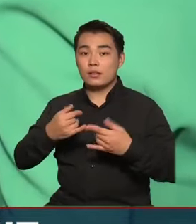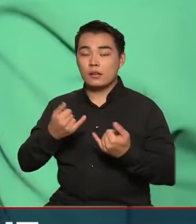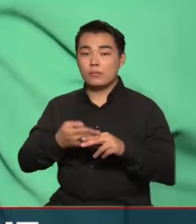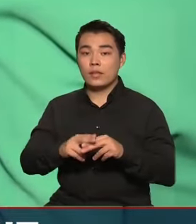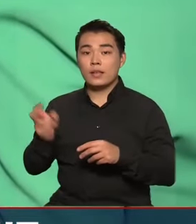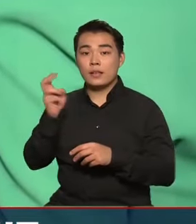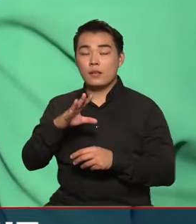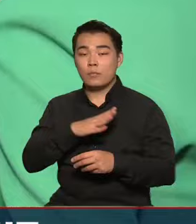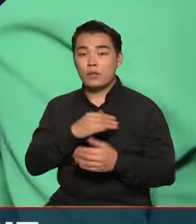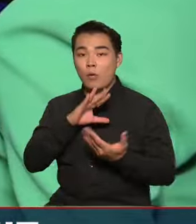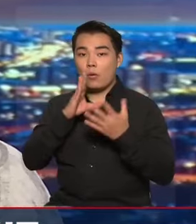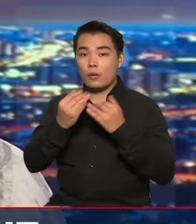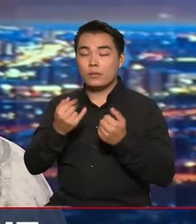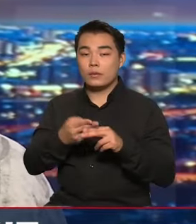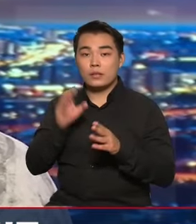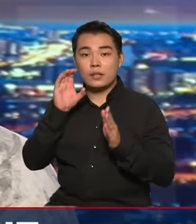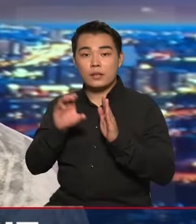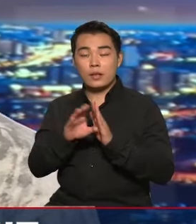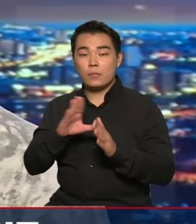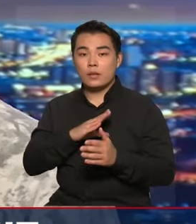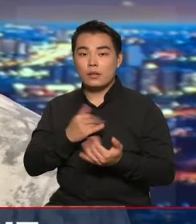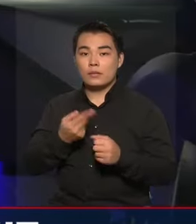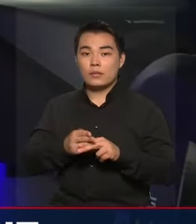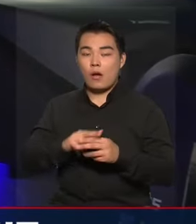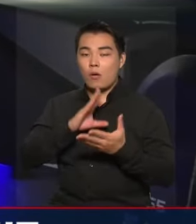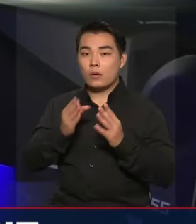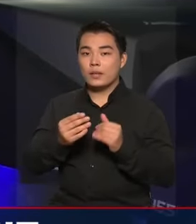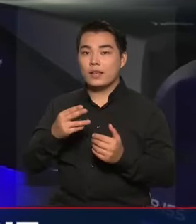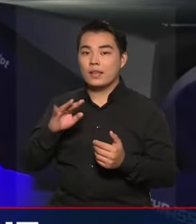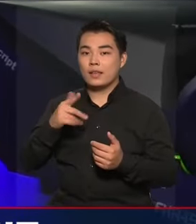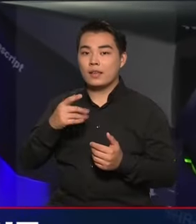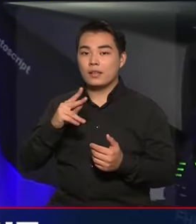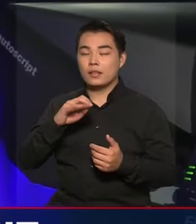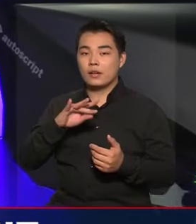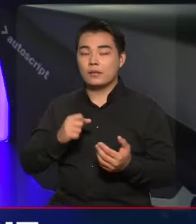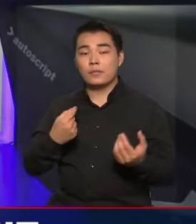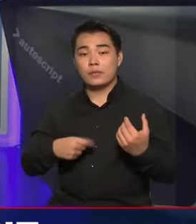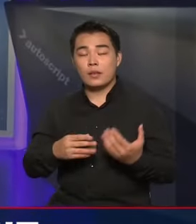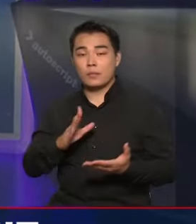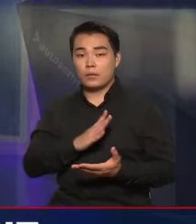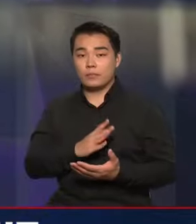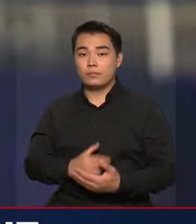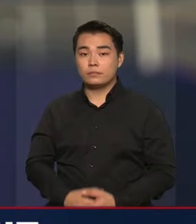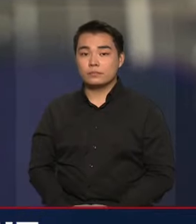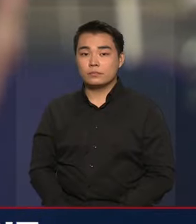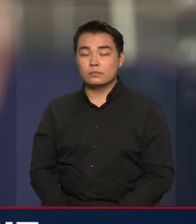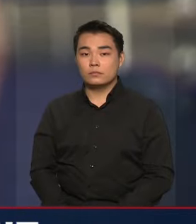студиясына келген өнерпазға қолқа салдық, тартынбады. Жан серігі гитарасын қолына алып шырқай жөнелді.